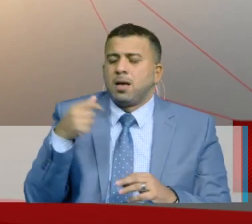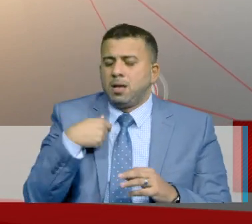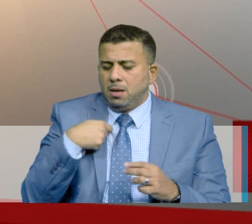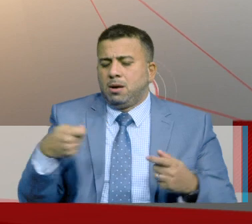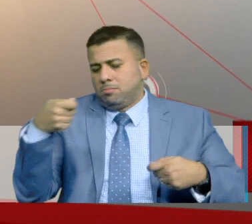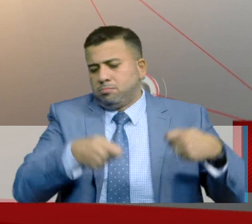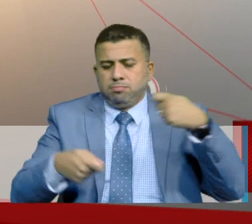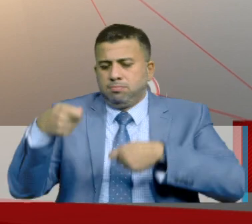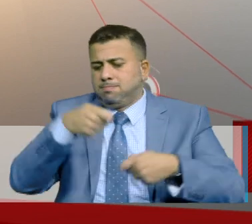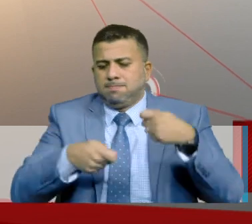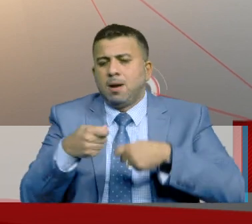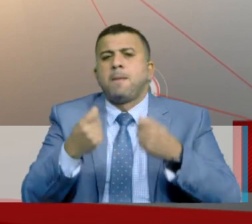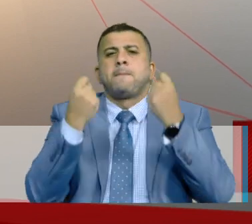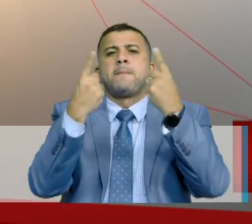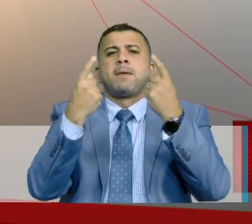نتقاعدونها